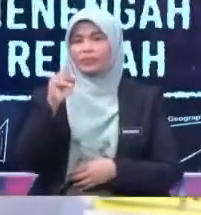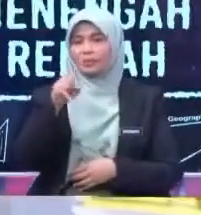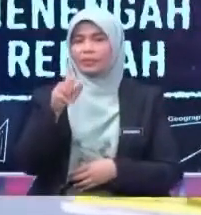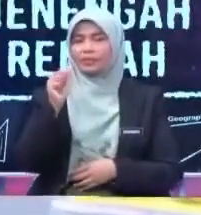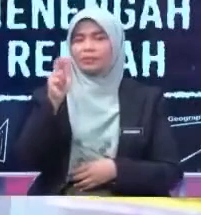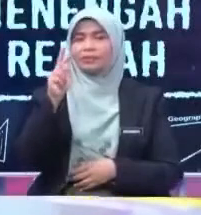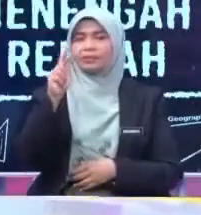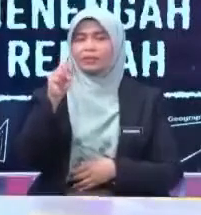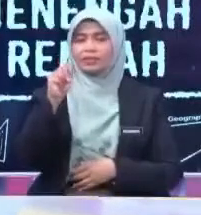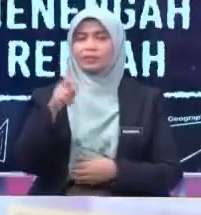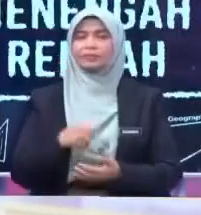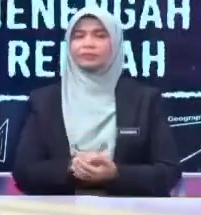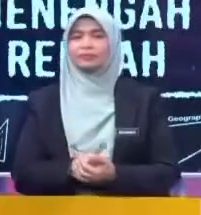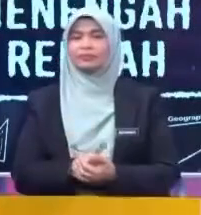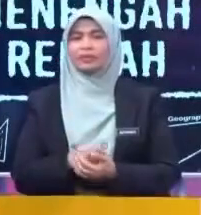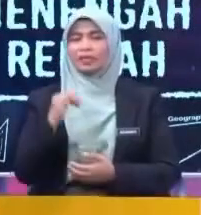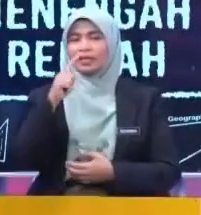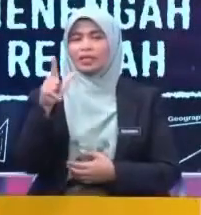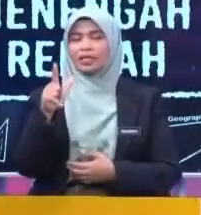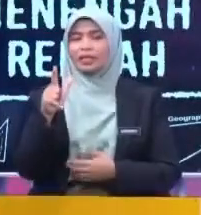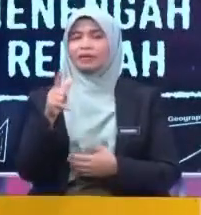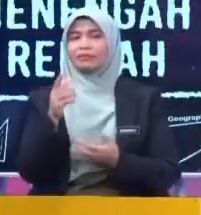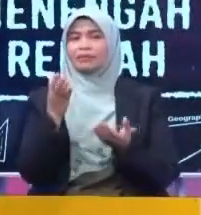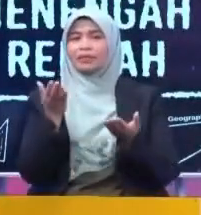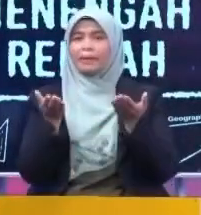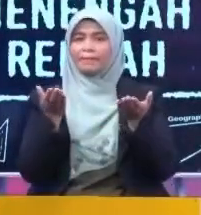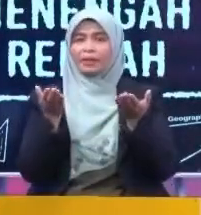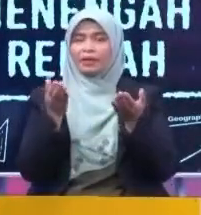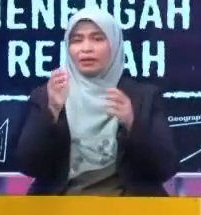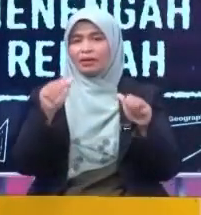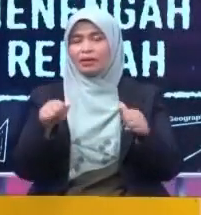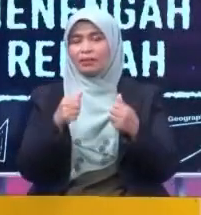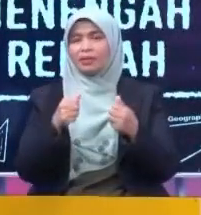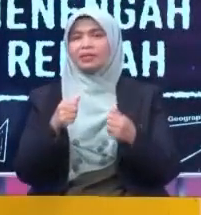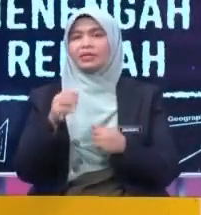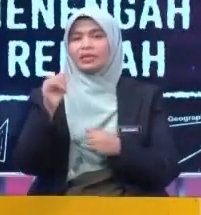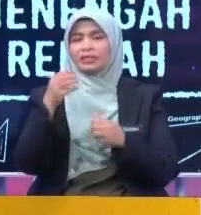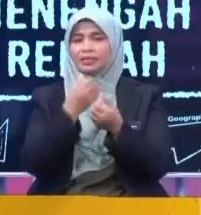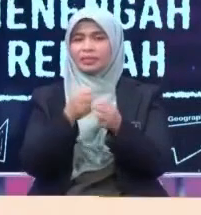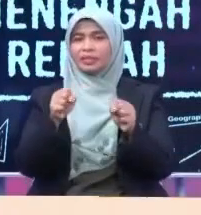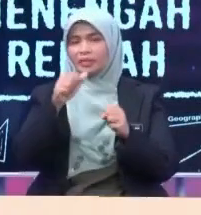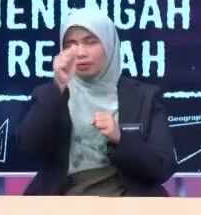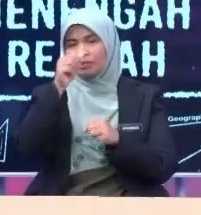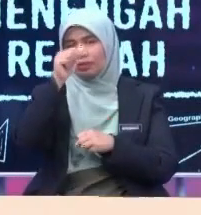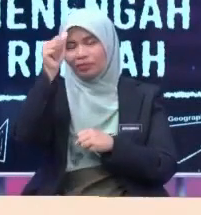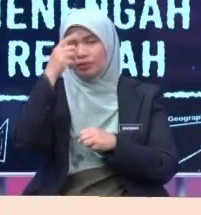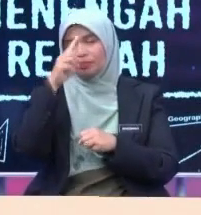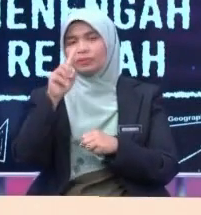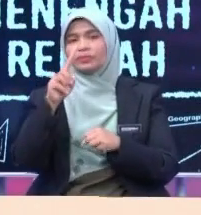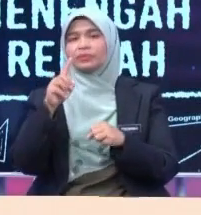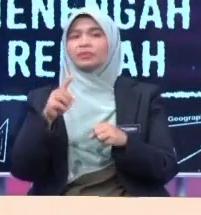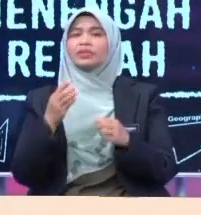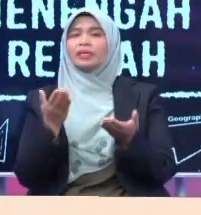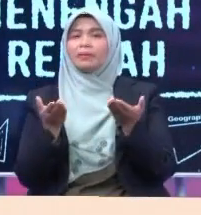hisab tadi ada pula mizan. Mizan ni ialah penimbang amalan yang disediakan oleh Allah SWT untuk menimbang amalan baik dan